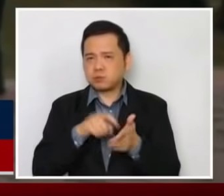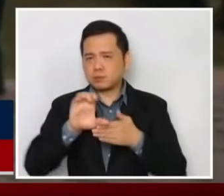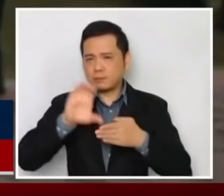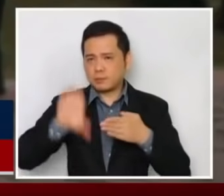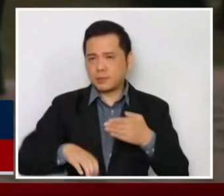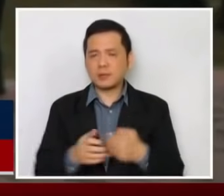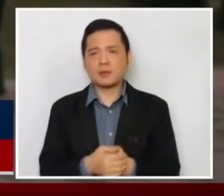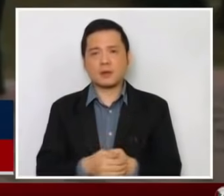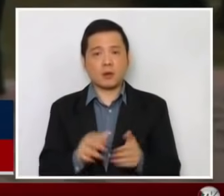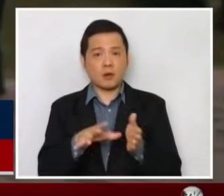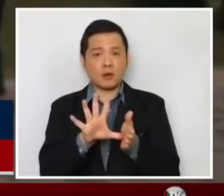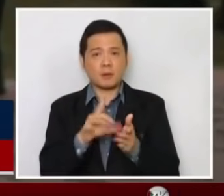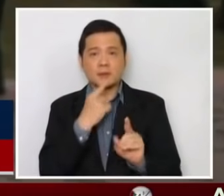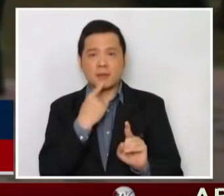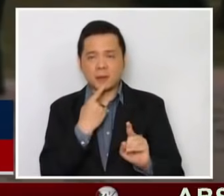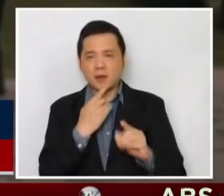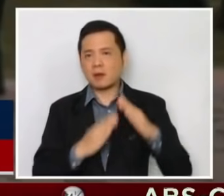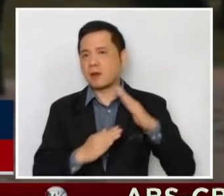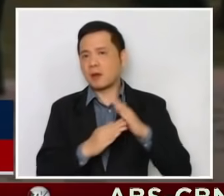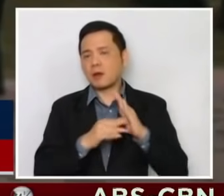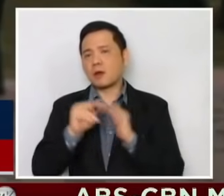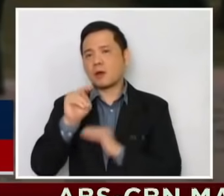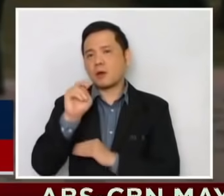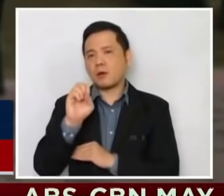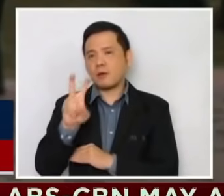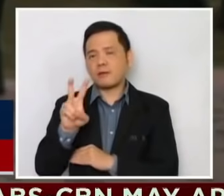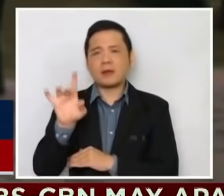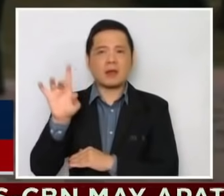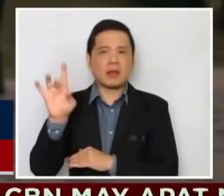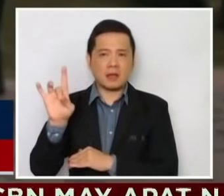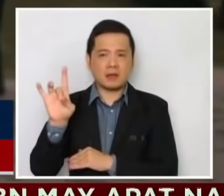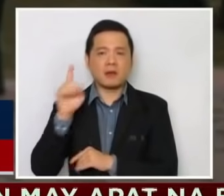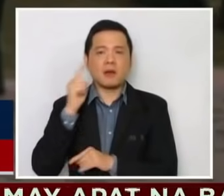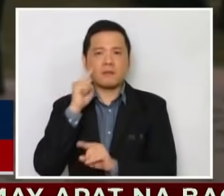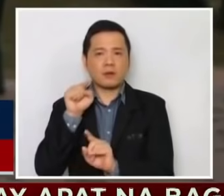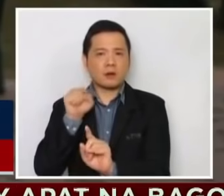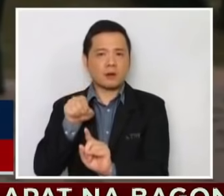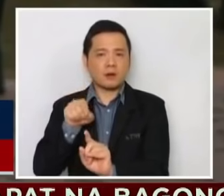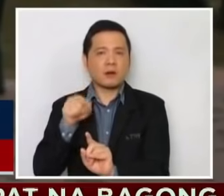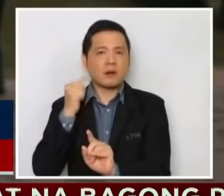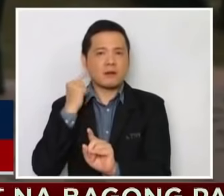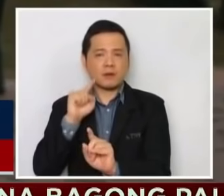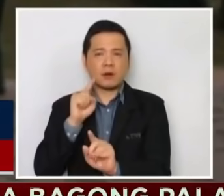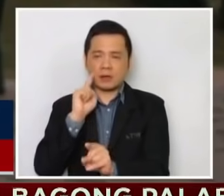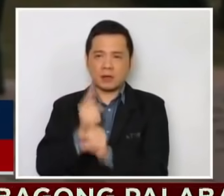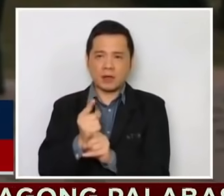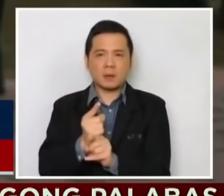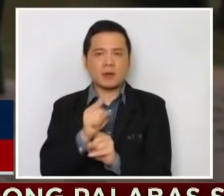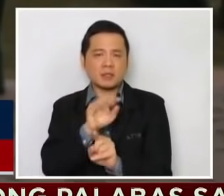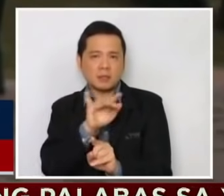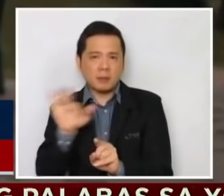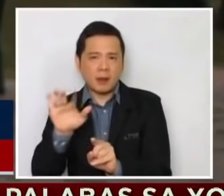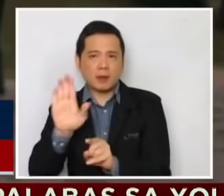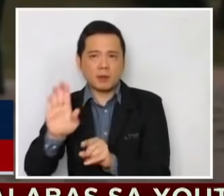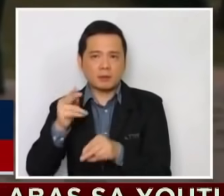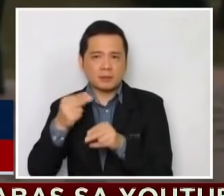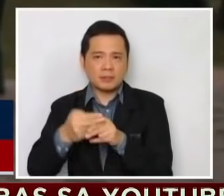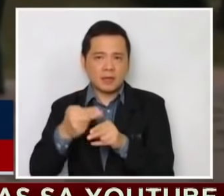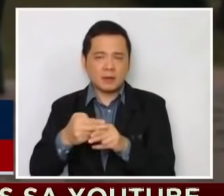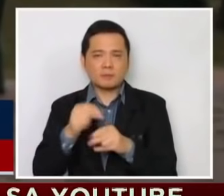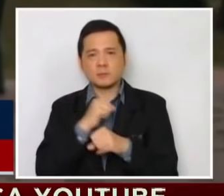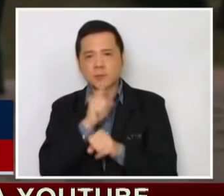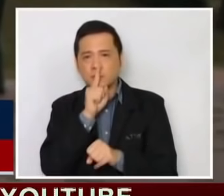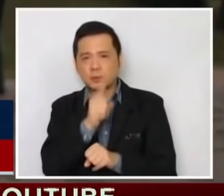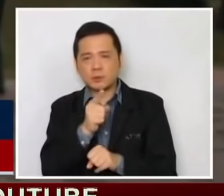may hanggang November 8 lang ang mga kandidato na may dapat itama sa spelling ng kanilang mga pangalan para magpadala